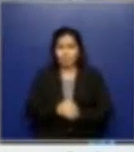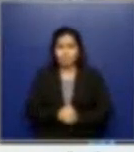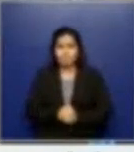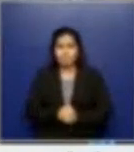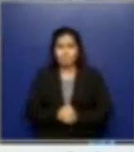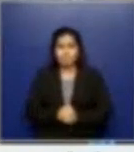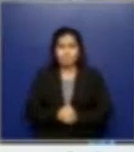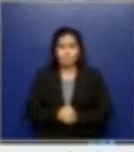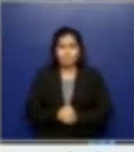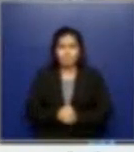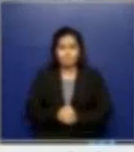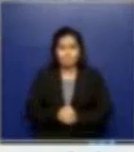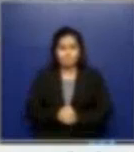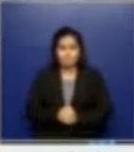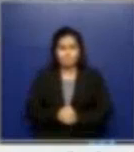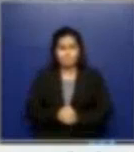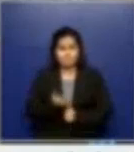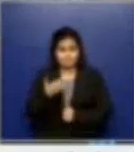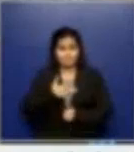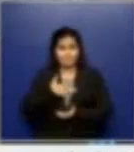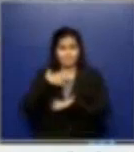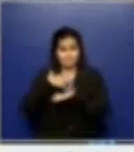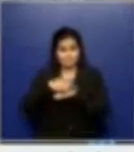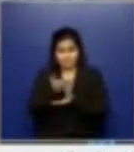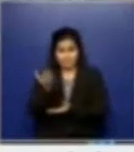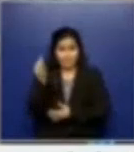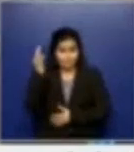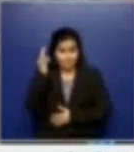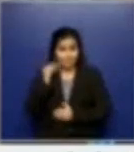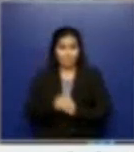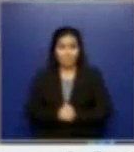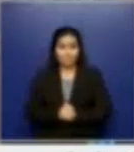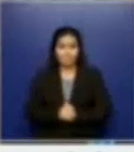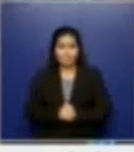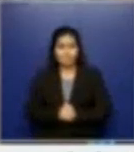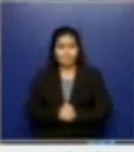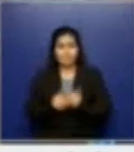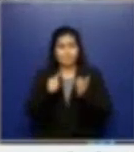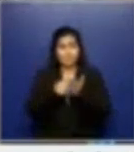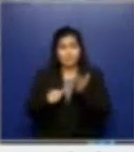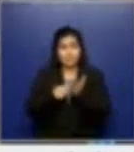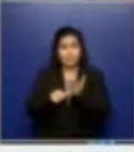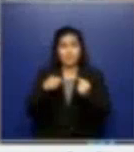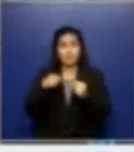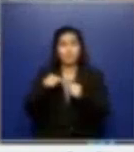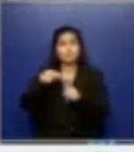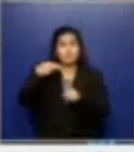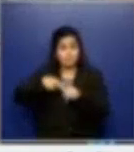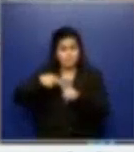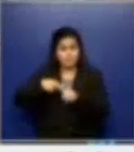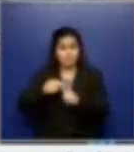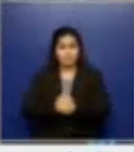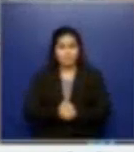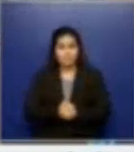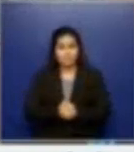านครับท่านฟังตรงนี้นะภาษีสรรพสามิตที่เก็บจากน้ำมันเนี่ยผมยกตัวอย่าง